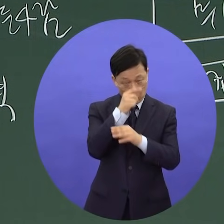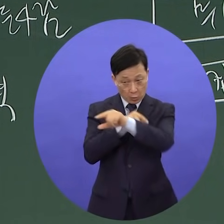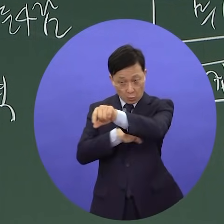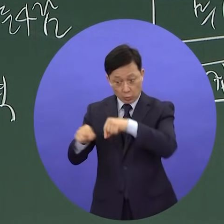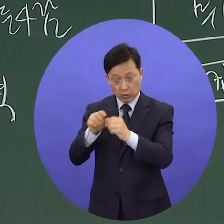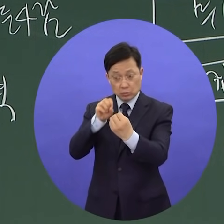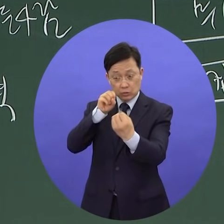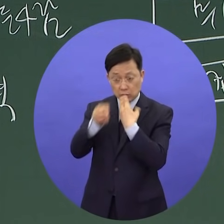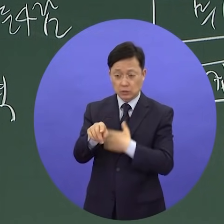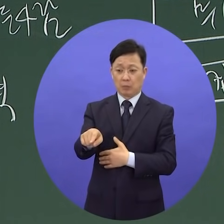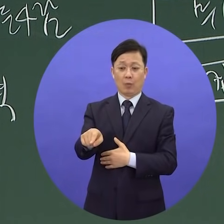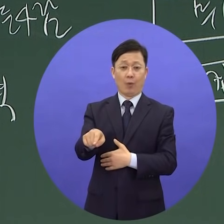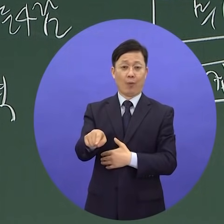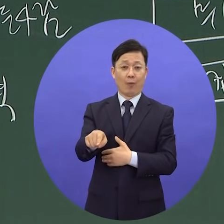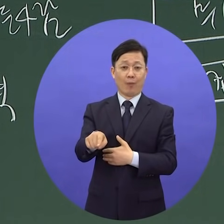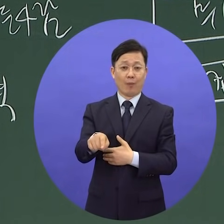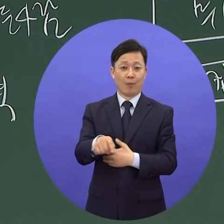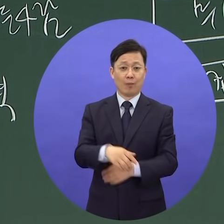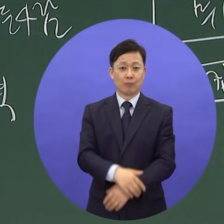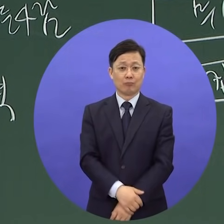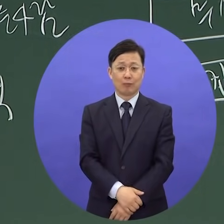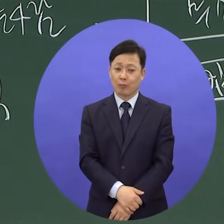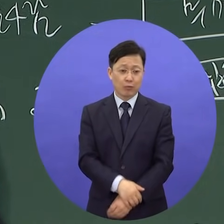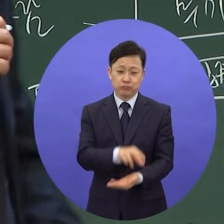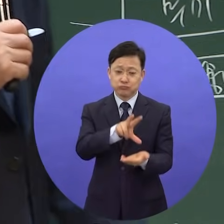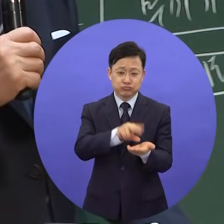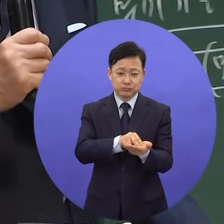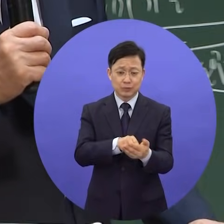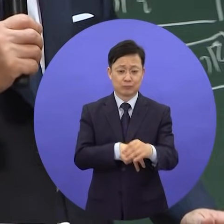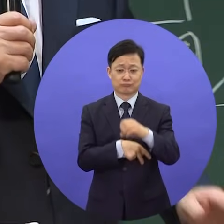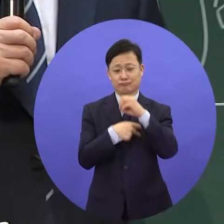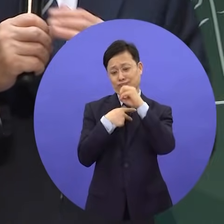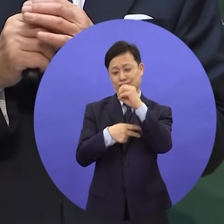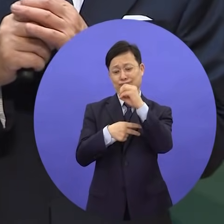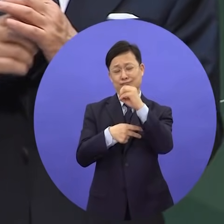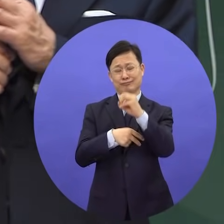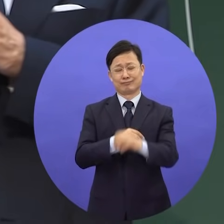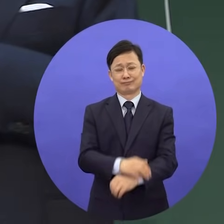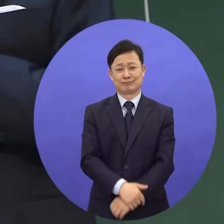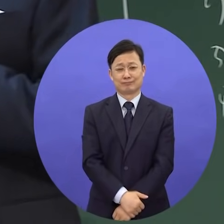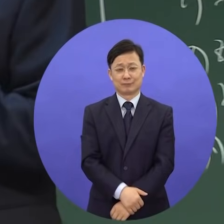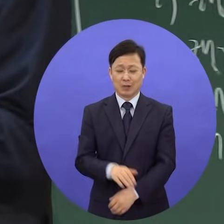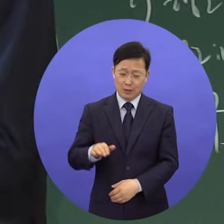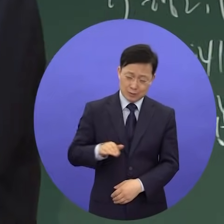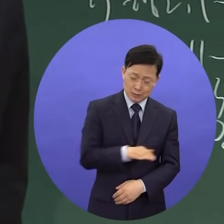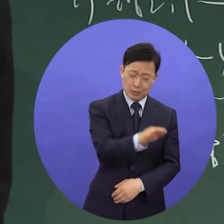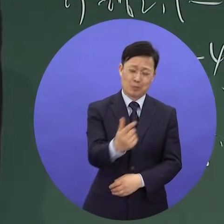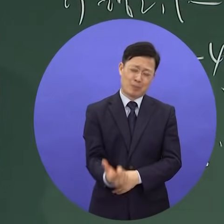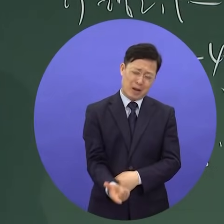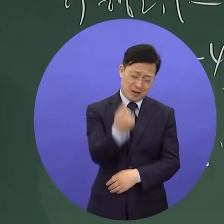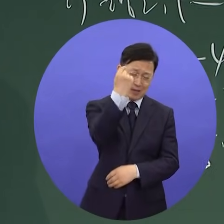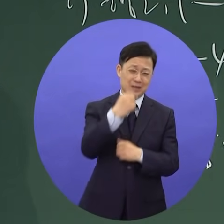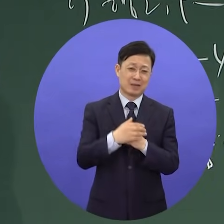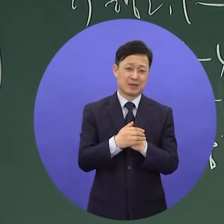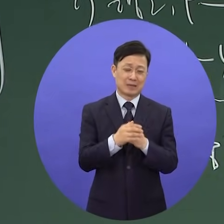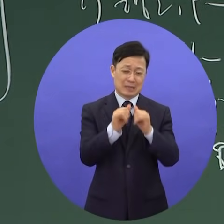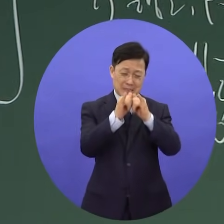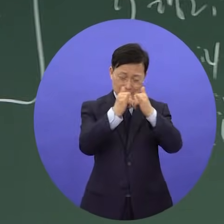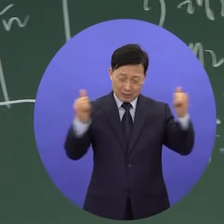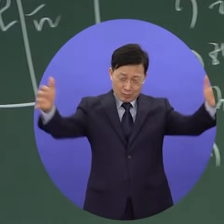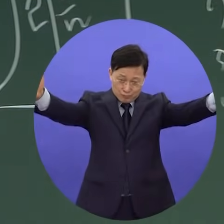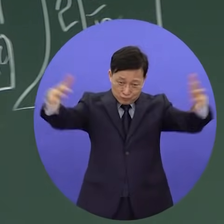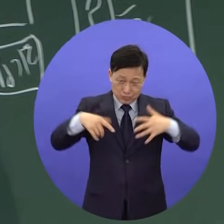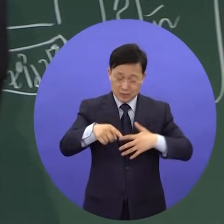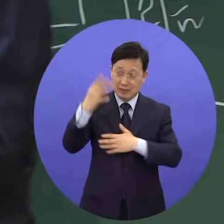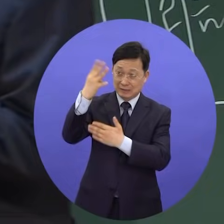그게 또 응답 와요. And again, answers come. 문제될 거 없어요. Nothing is a problem. 여러분은 빨리 사람들 여기서